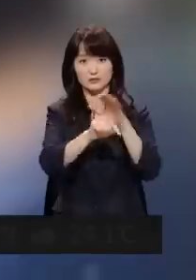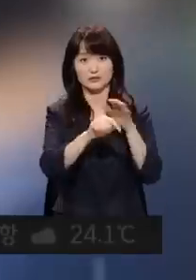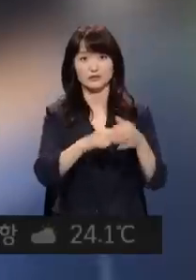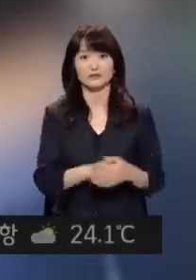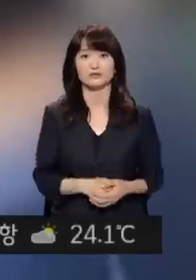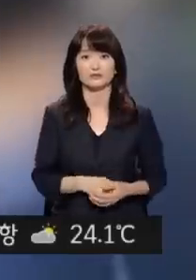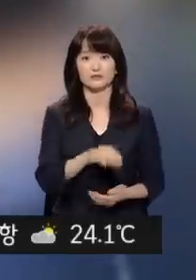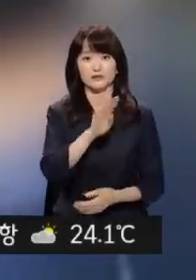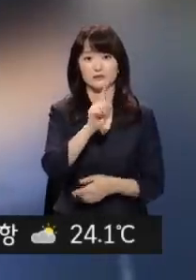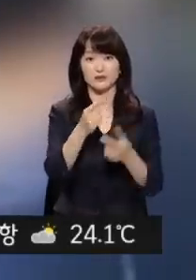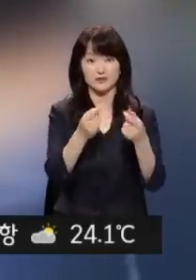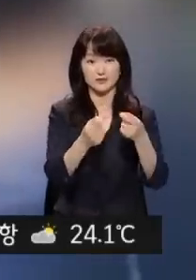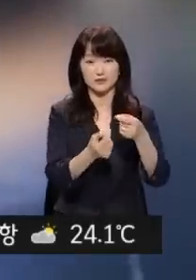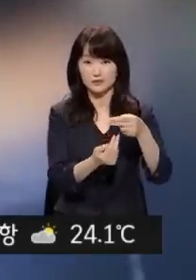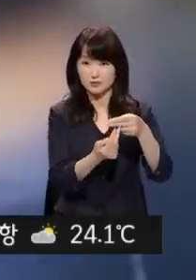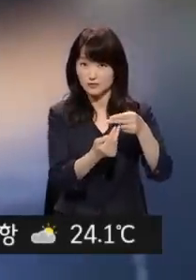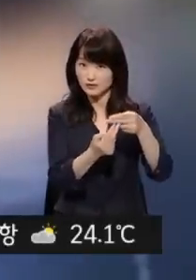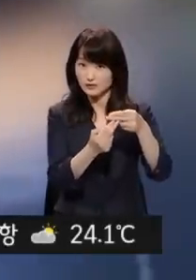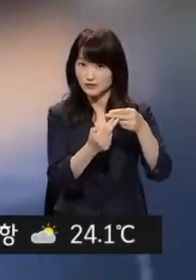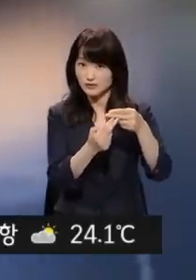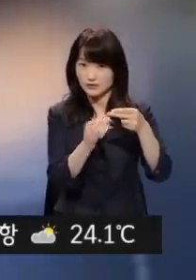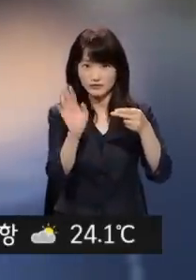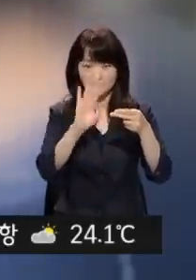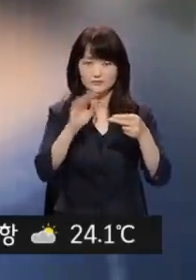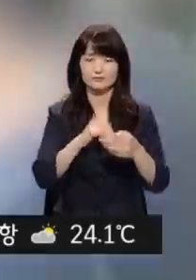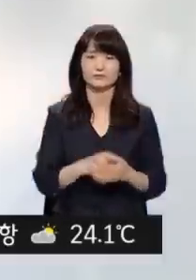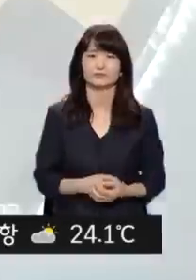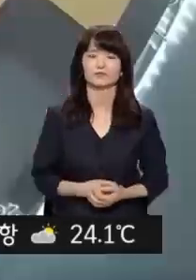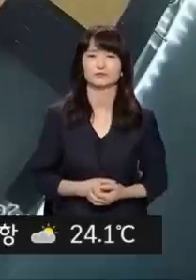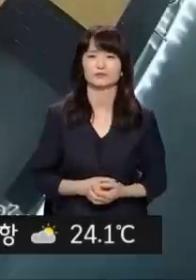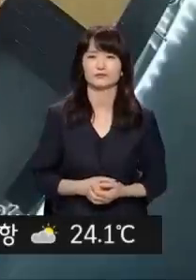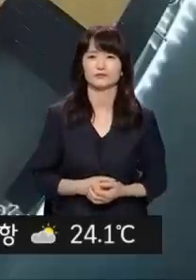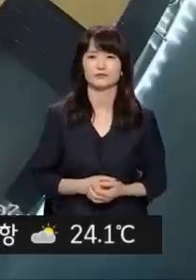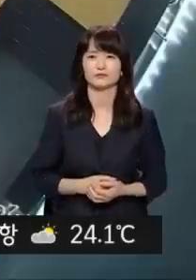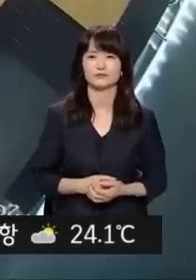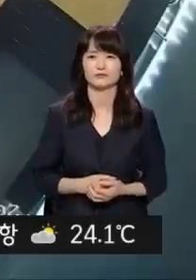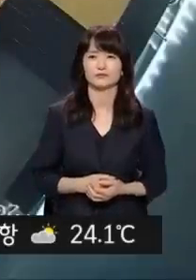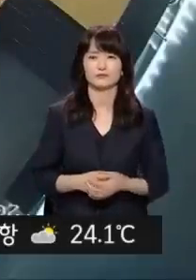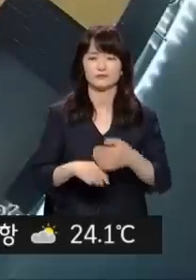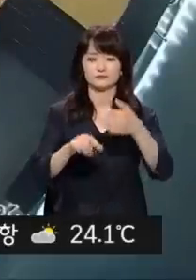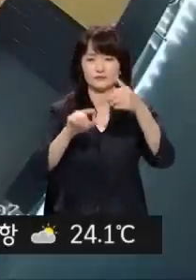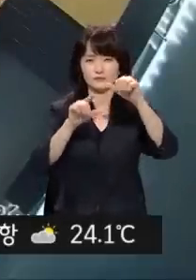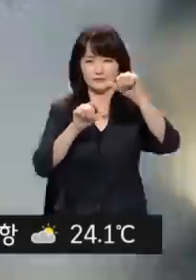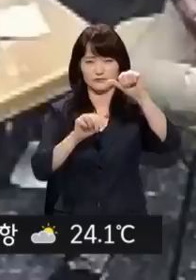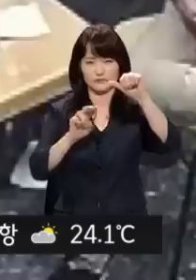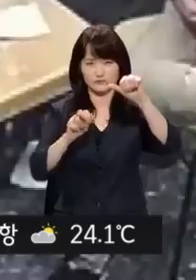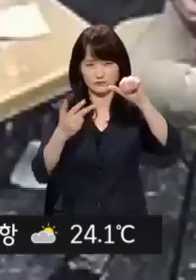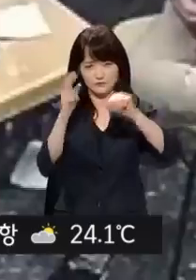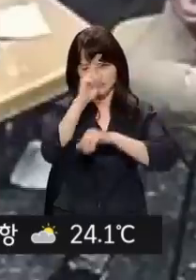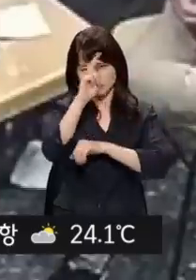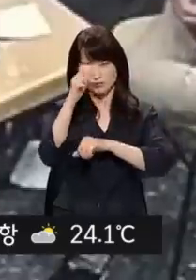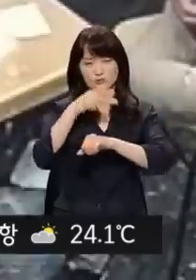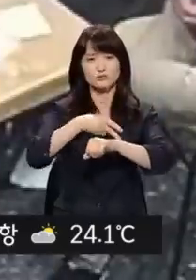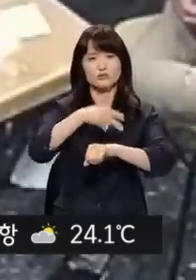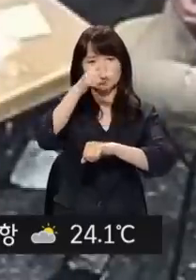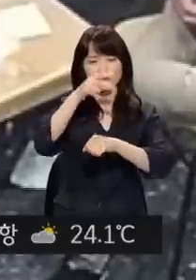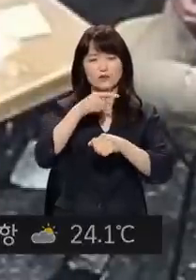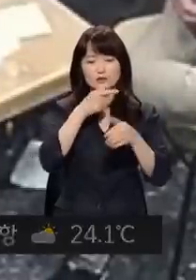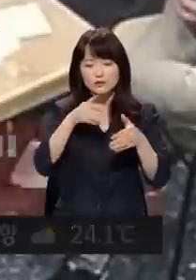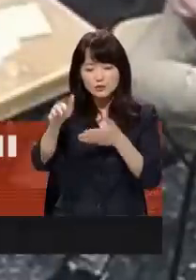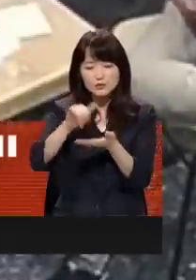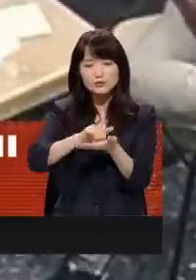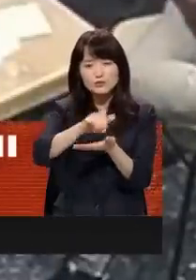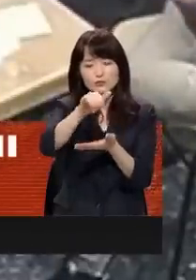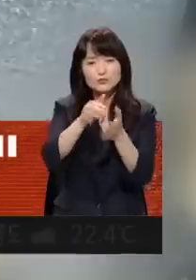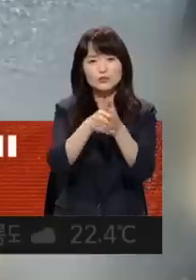키핑도 해주나요 당연히 아닙니다 일단 어떻게 됐는지 당시 상황 전해 드리자면요 지난달 27일 오후 2시쯤 경기도 군포시에 있는 한